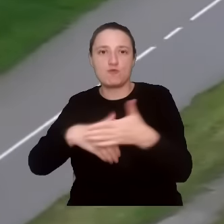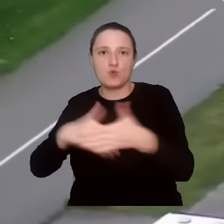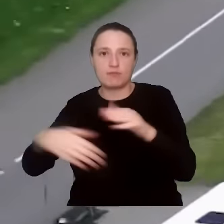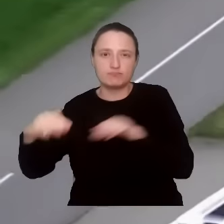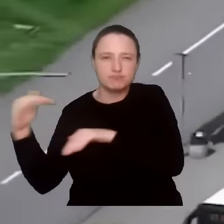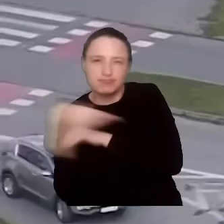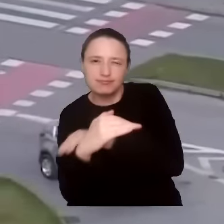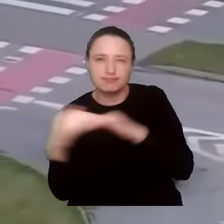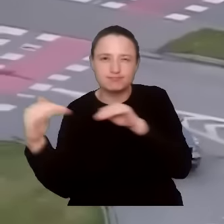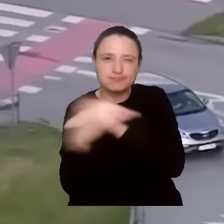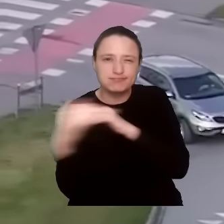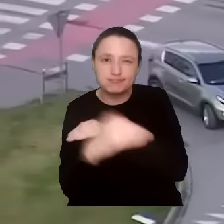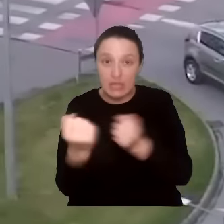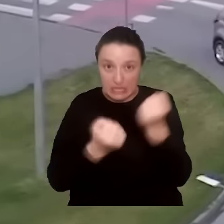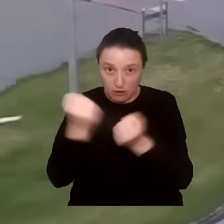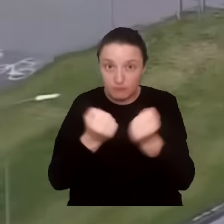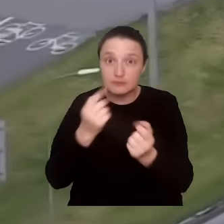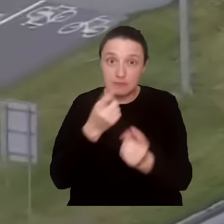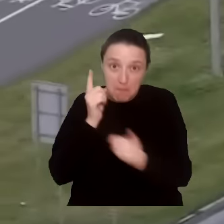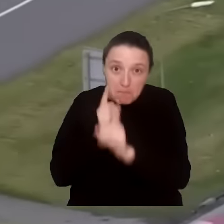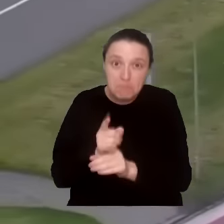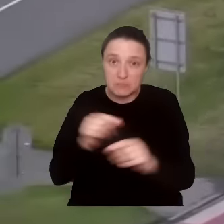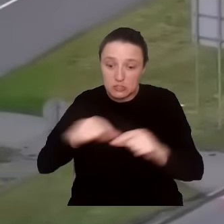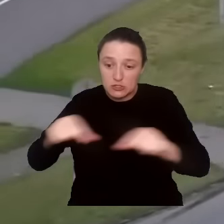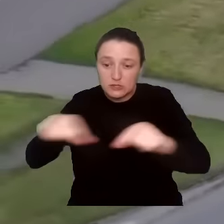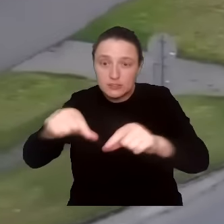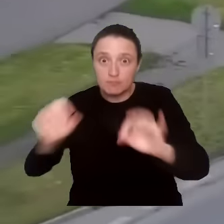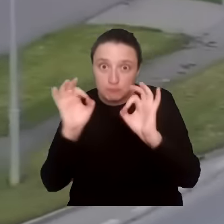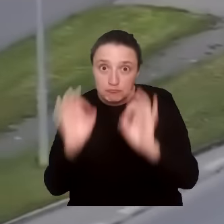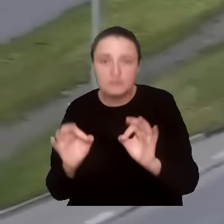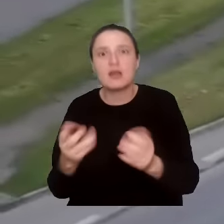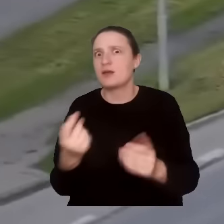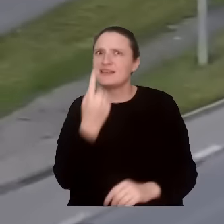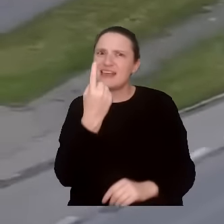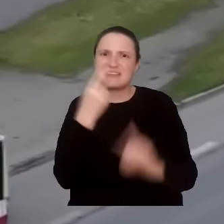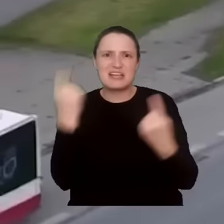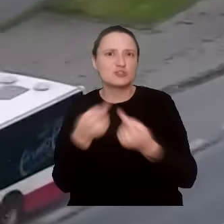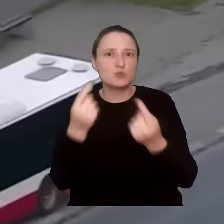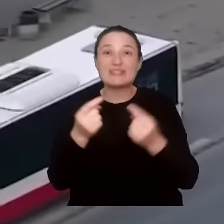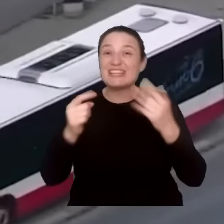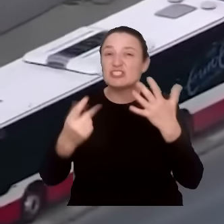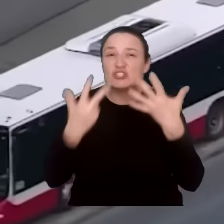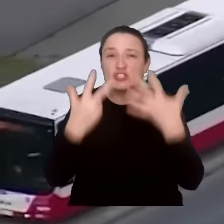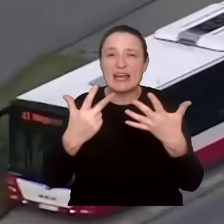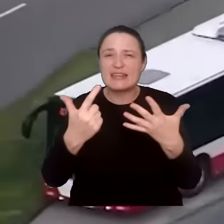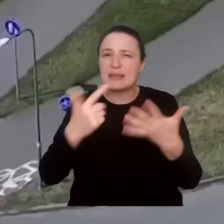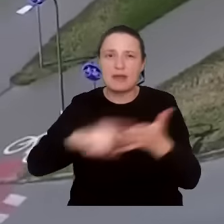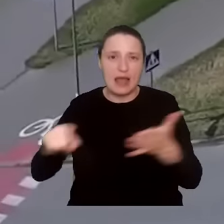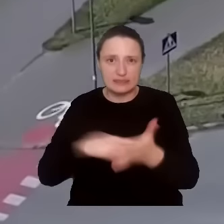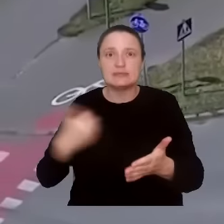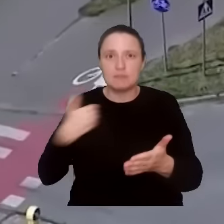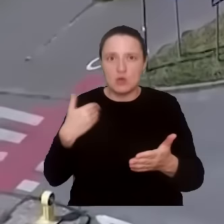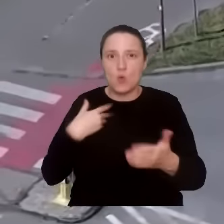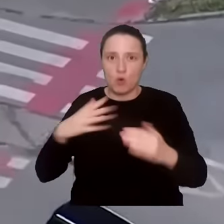Sprawdzali, jak kierowcy respektują przejścia dla pieszych i ścieżki rowerowe. W czasie tej jednej akcji wykryli 7 wykroczeń. Wszystkie dotyczyły nieprawidłowego